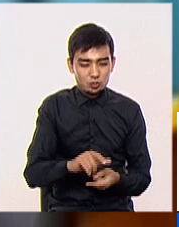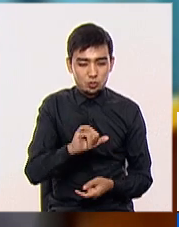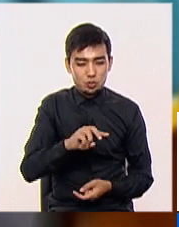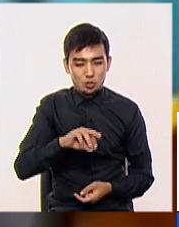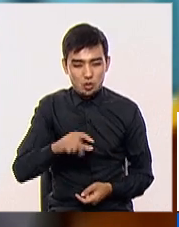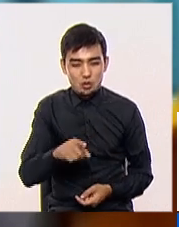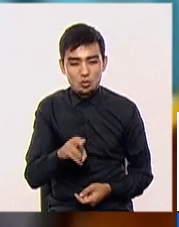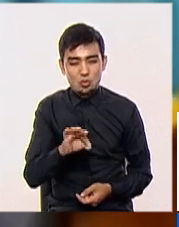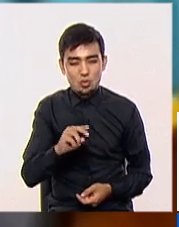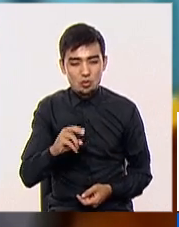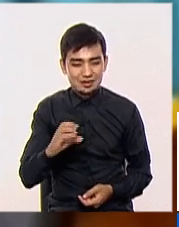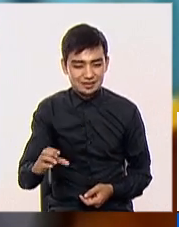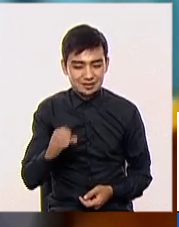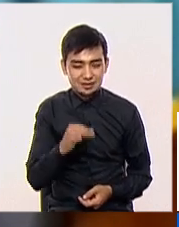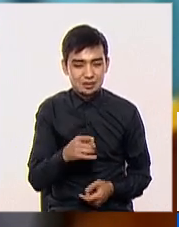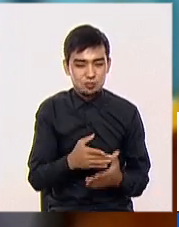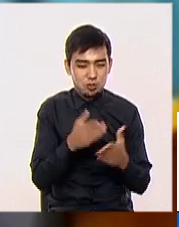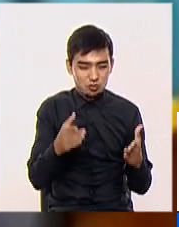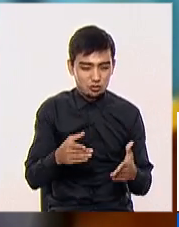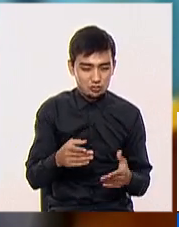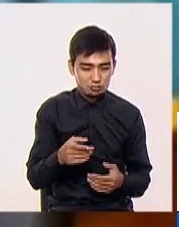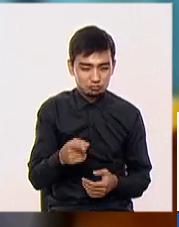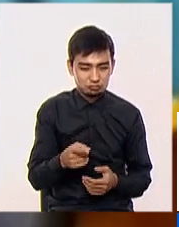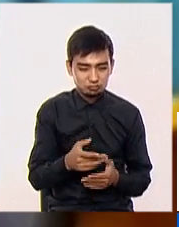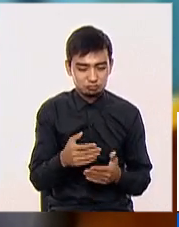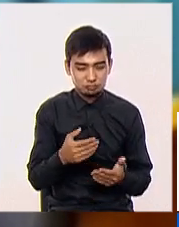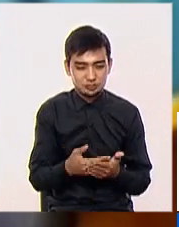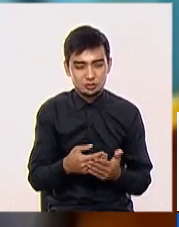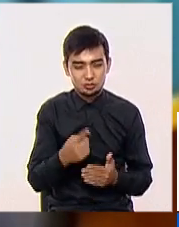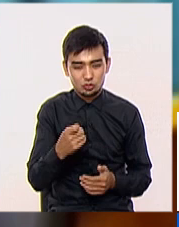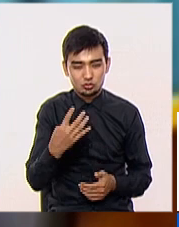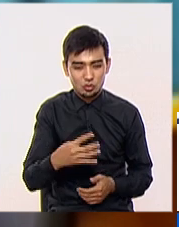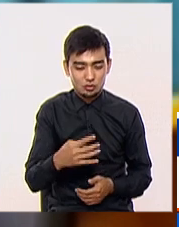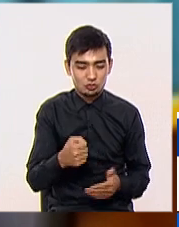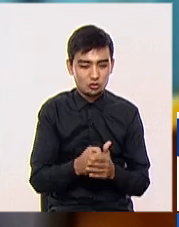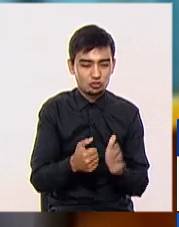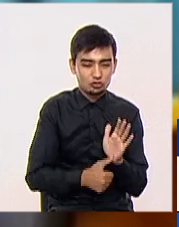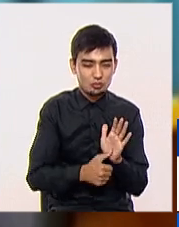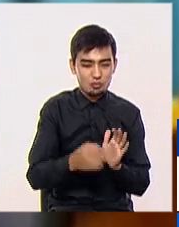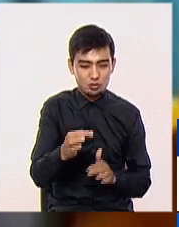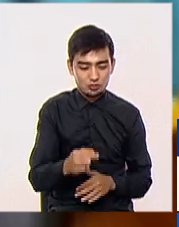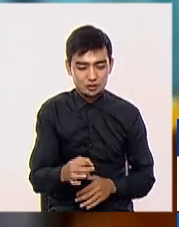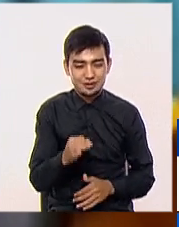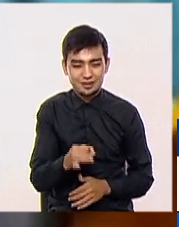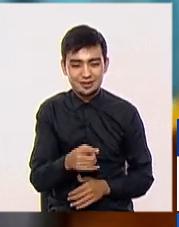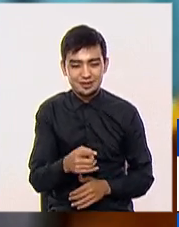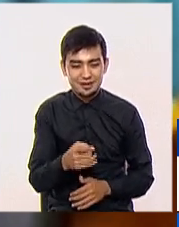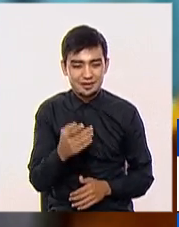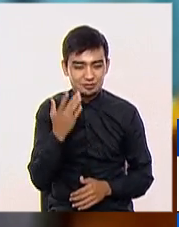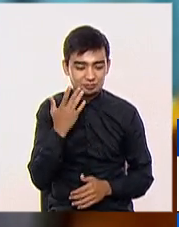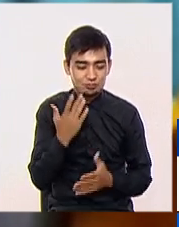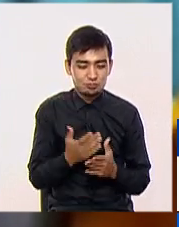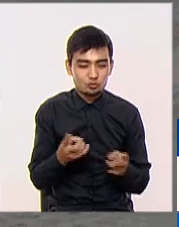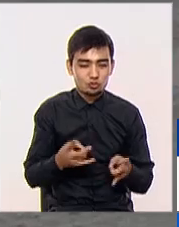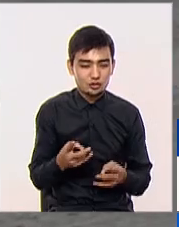концентрат и кокс. Он имеет большую зольность, порядка от 40 до 60%. И в основном он используется для